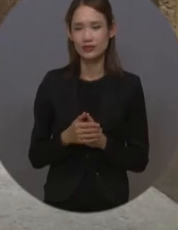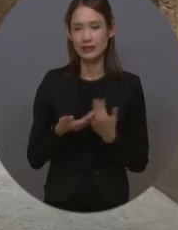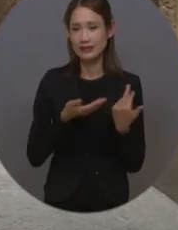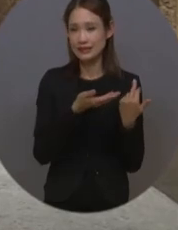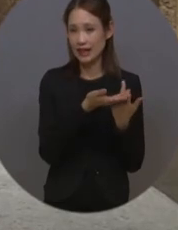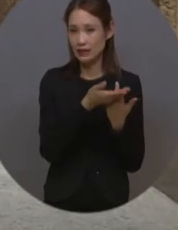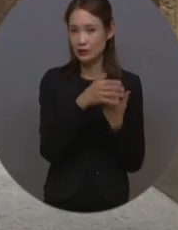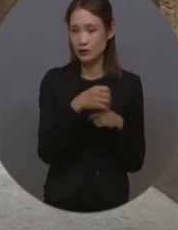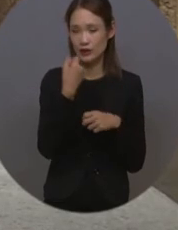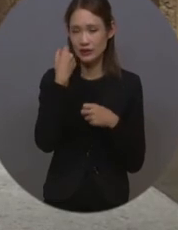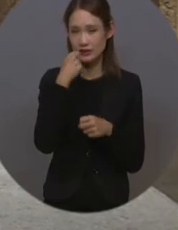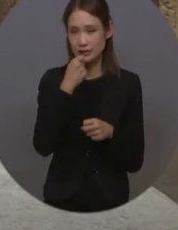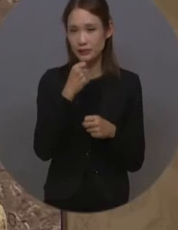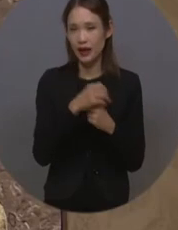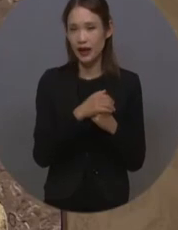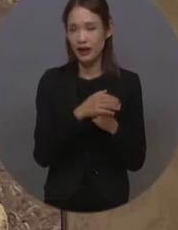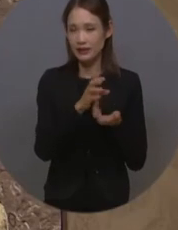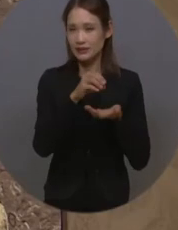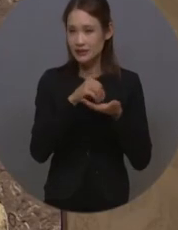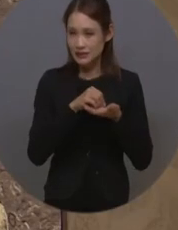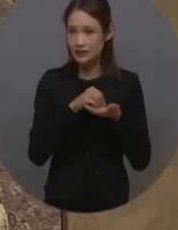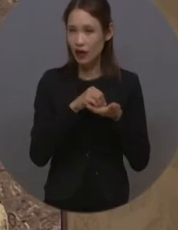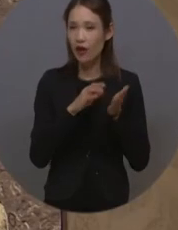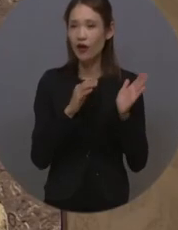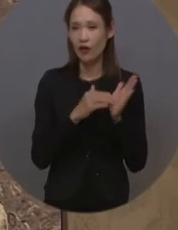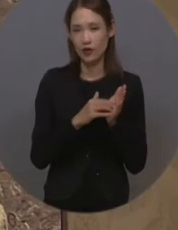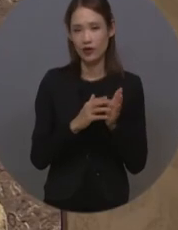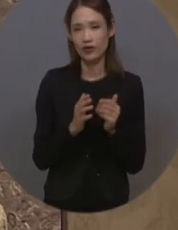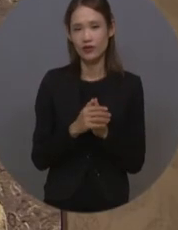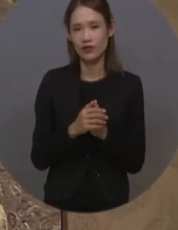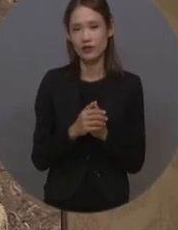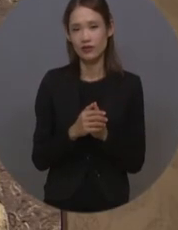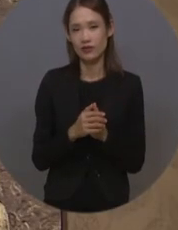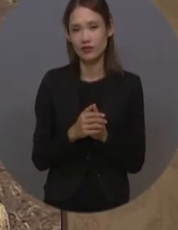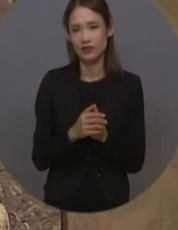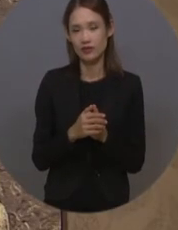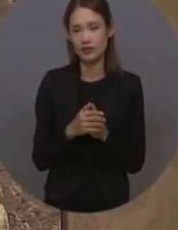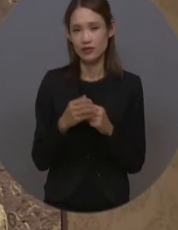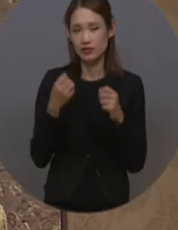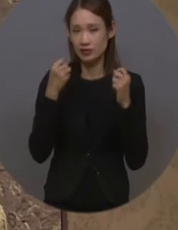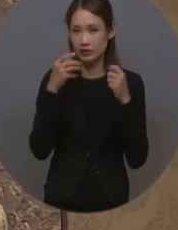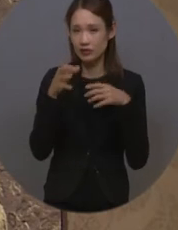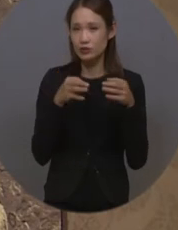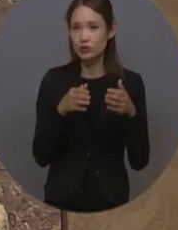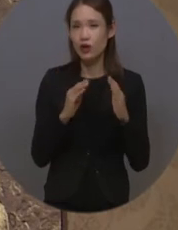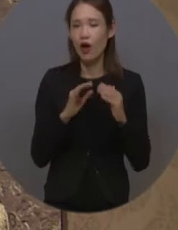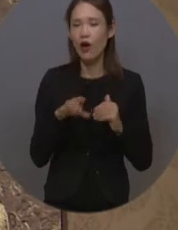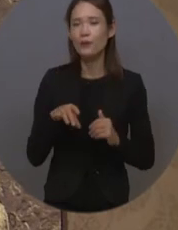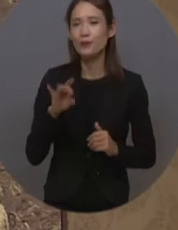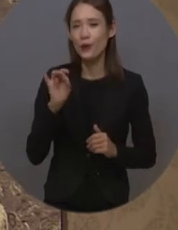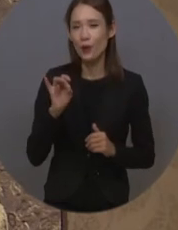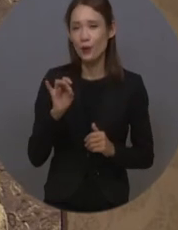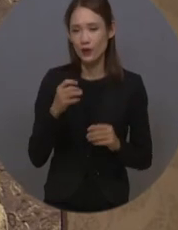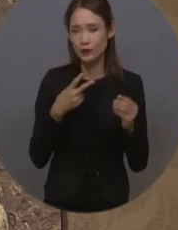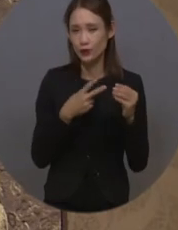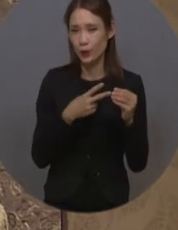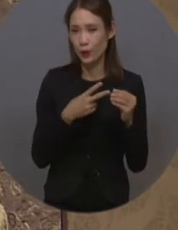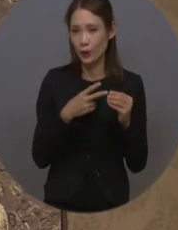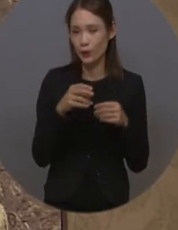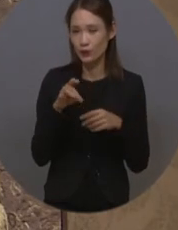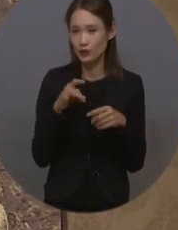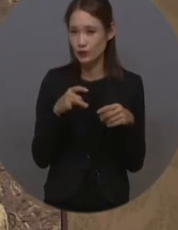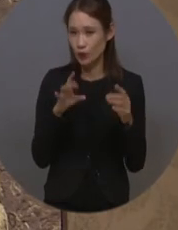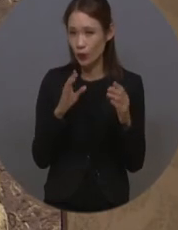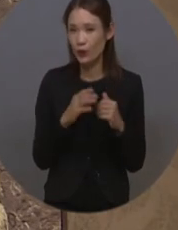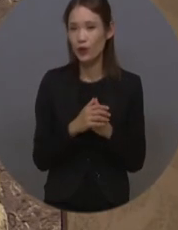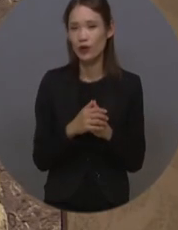제주도에서 신발을 하나를 신청을 하셨는데 네. 그래서 이제 마치 창업 초기였죠. 이제 시즌2를 창업하고 얼마 안